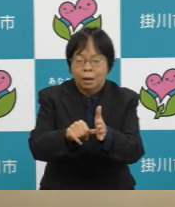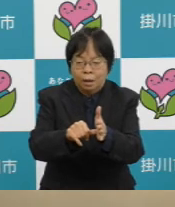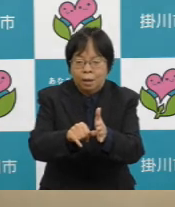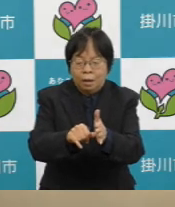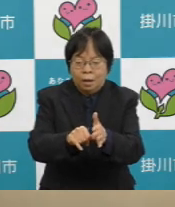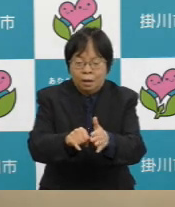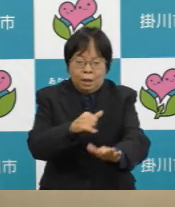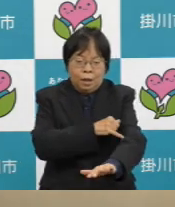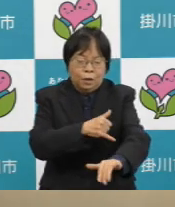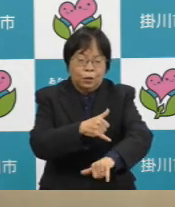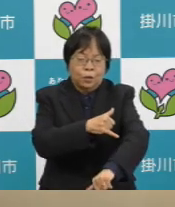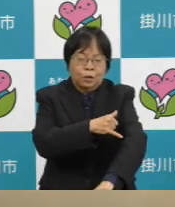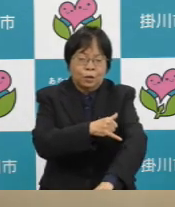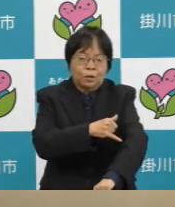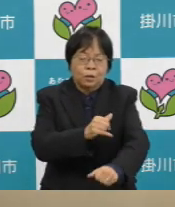を